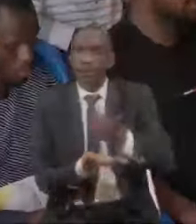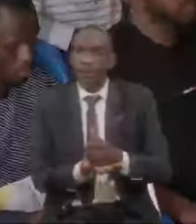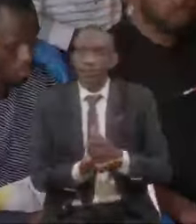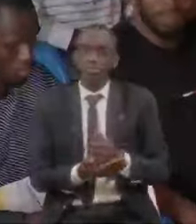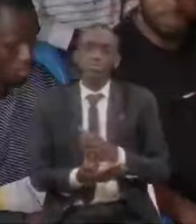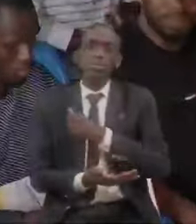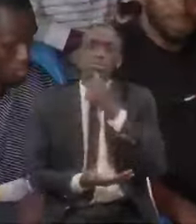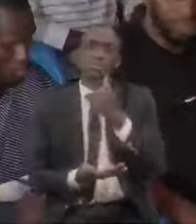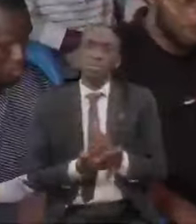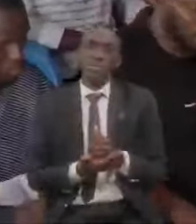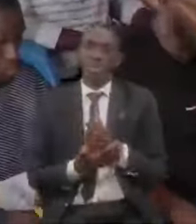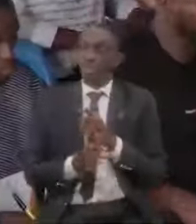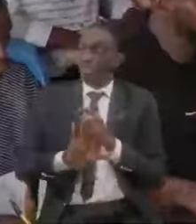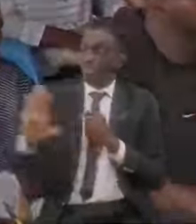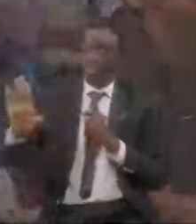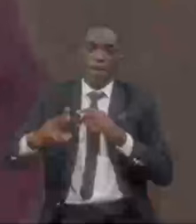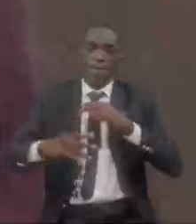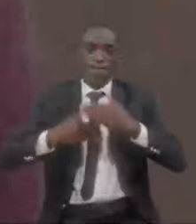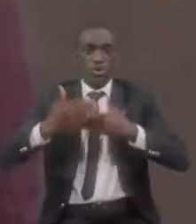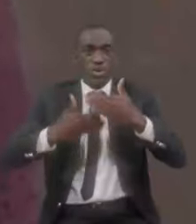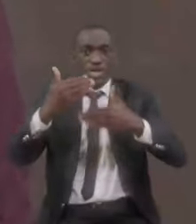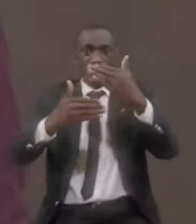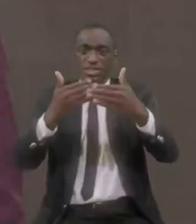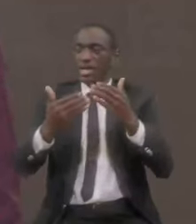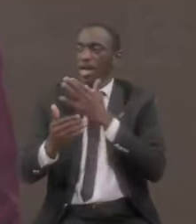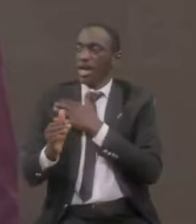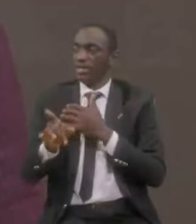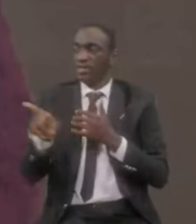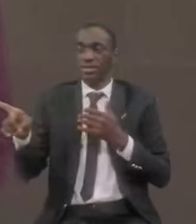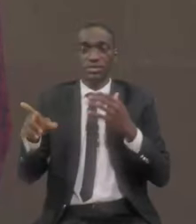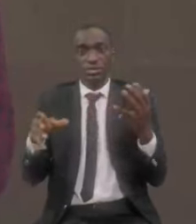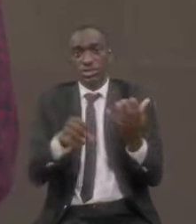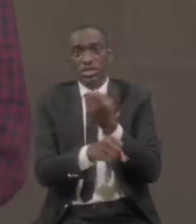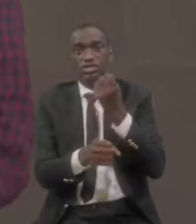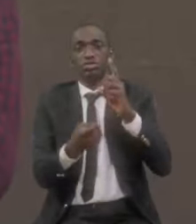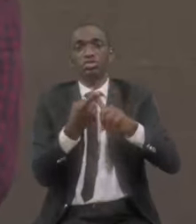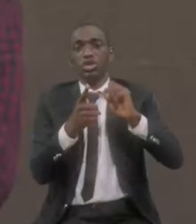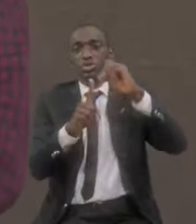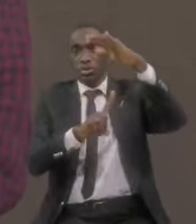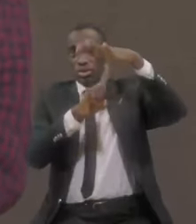fait, et le sommet de la montagne qu'ils ont atteint,